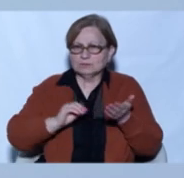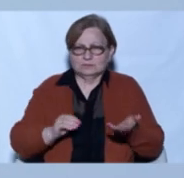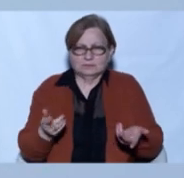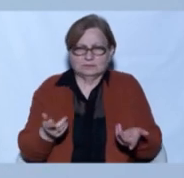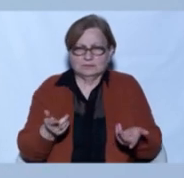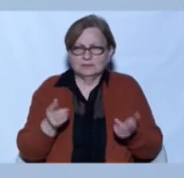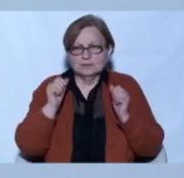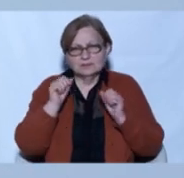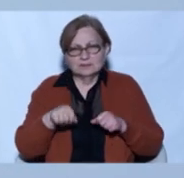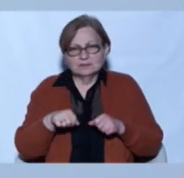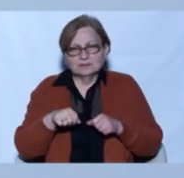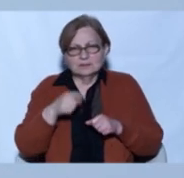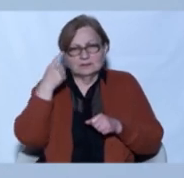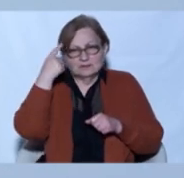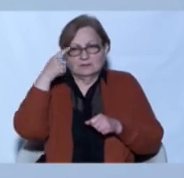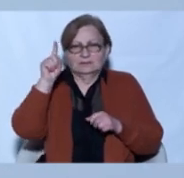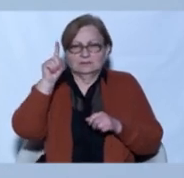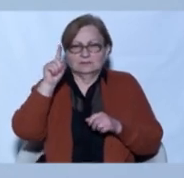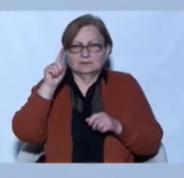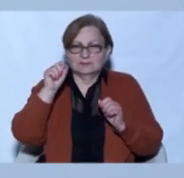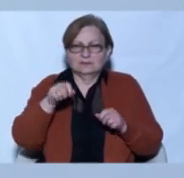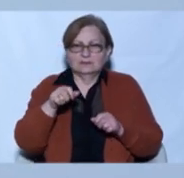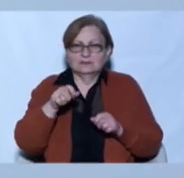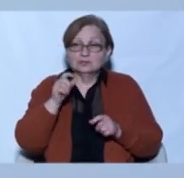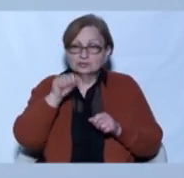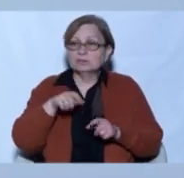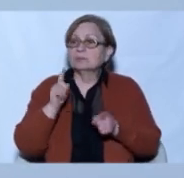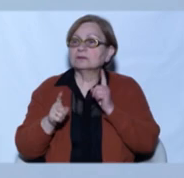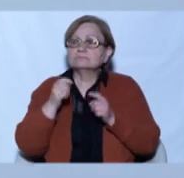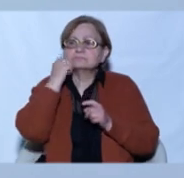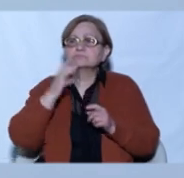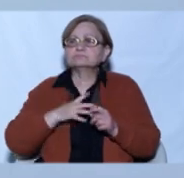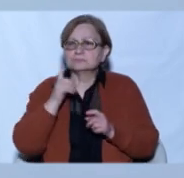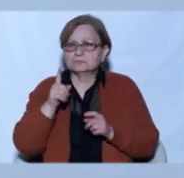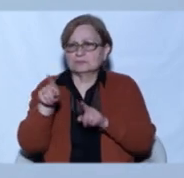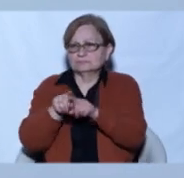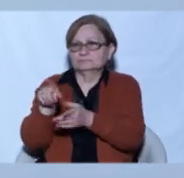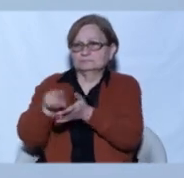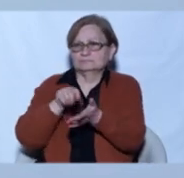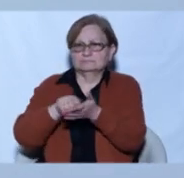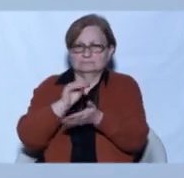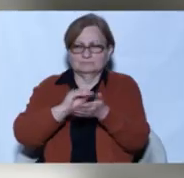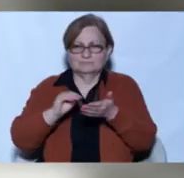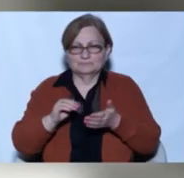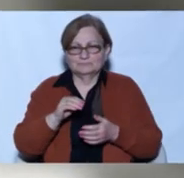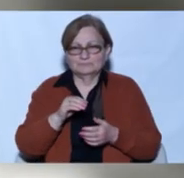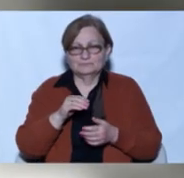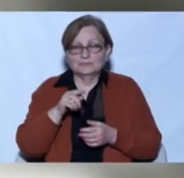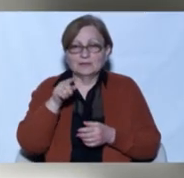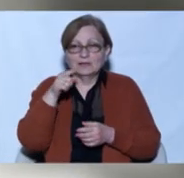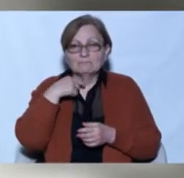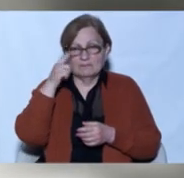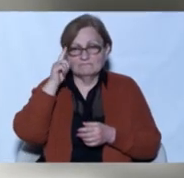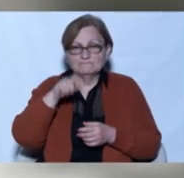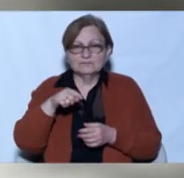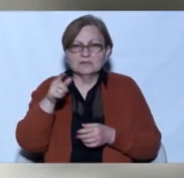შეიძლება ზოგიერთმა გამოიგონოს, ან კიდევ რეალური გამოცდილება გამოიყენოს. შენთვის ცნობილია, რომ ნოდარ